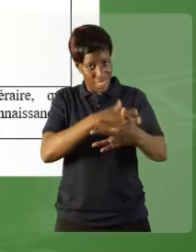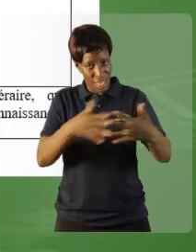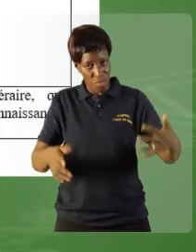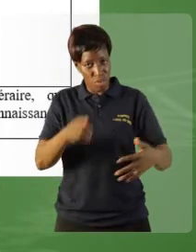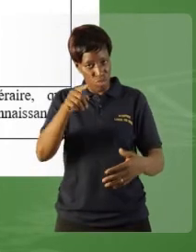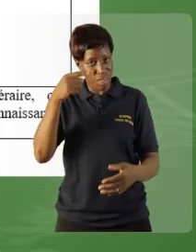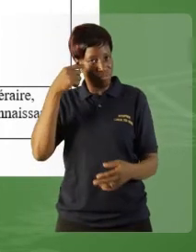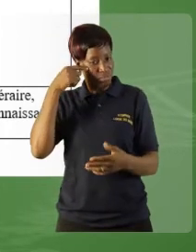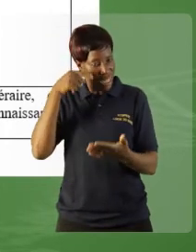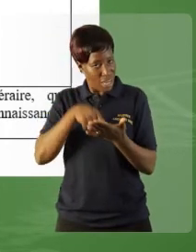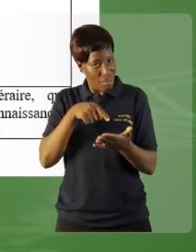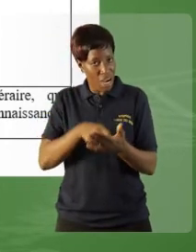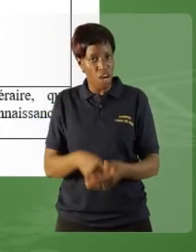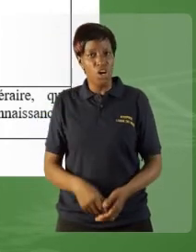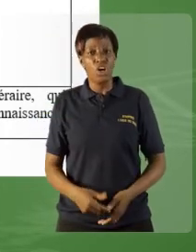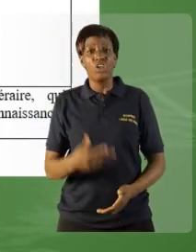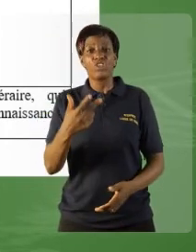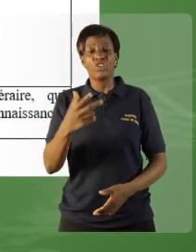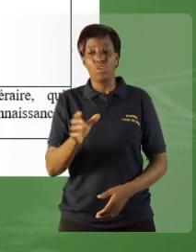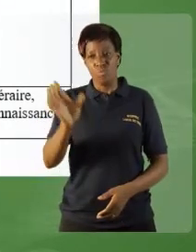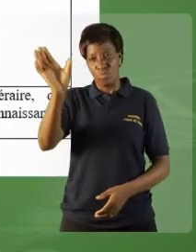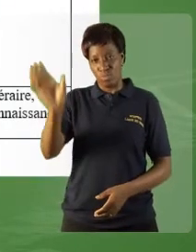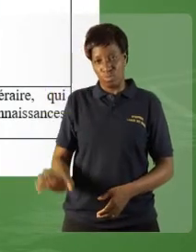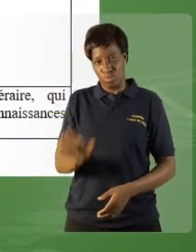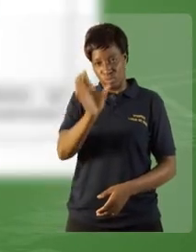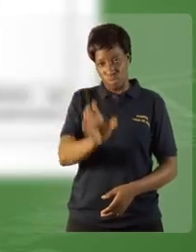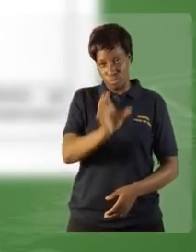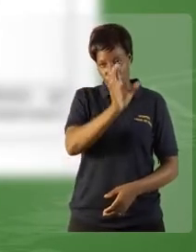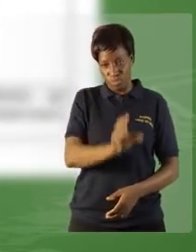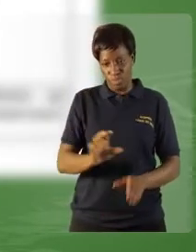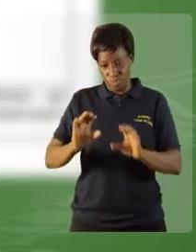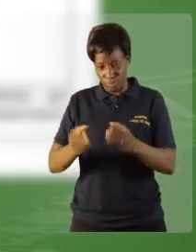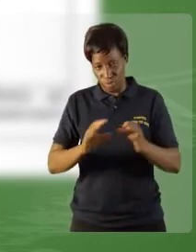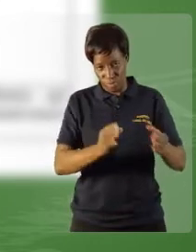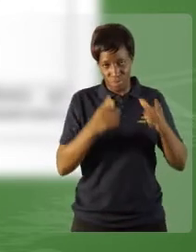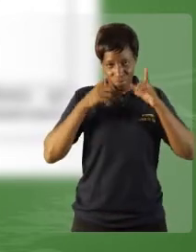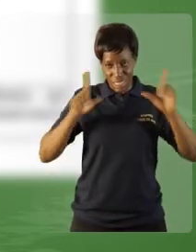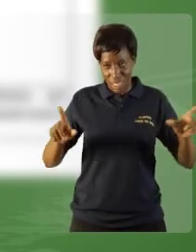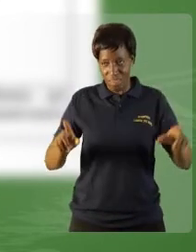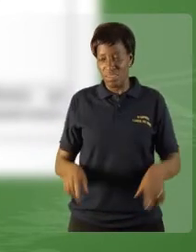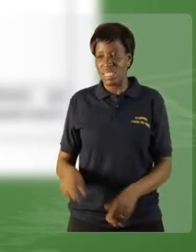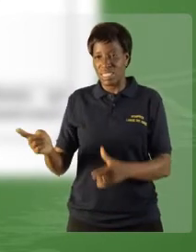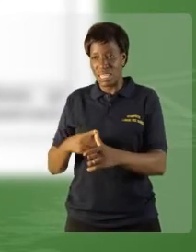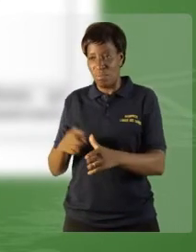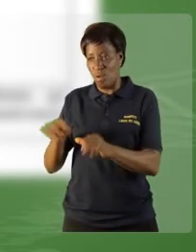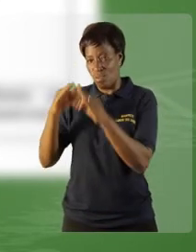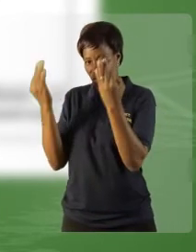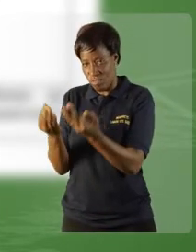3 colonnes correspondent au registre de langue familier,